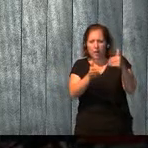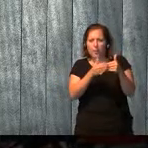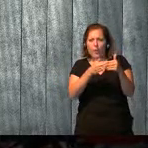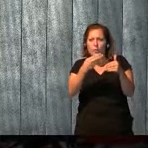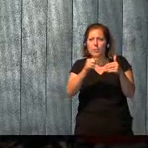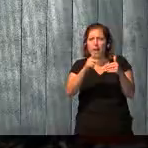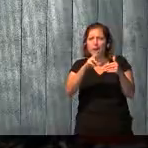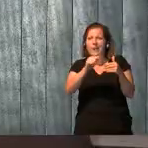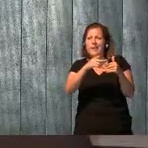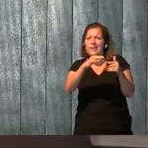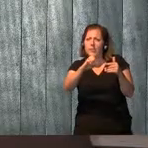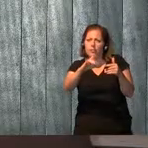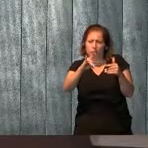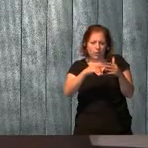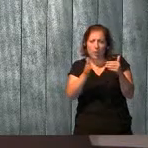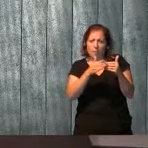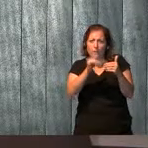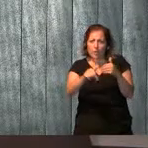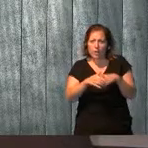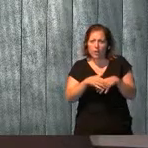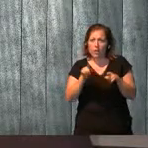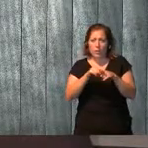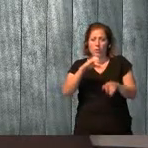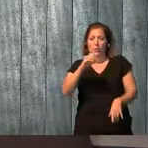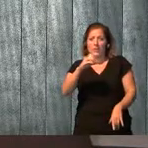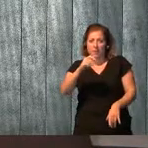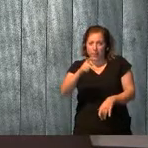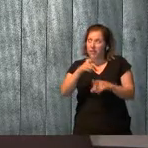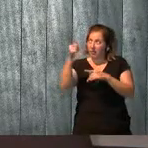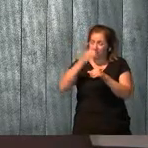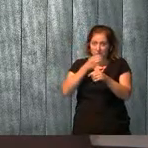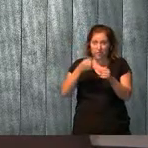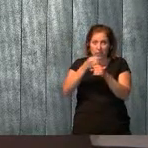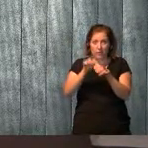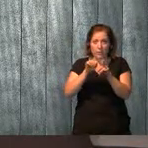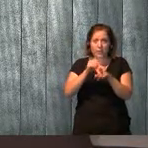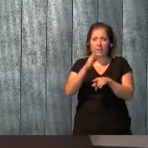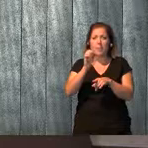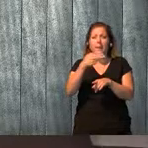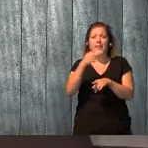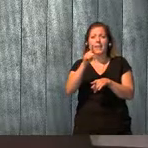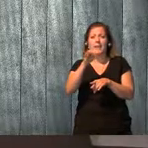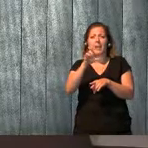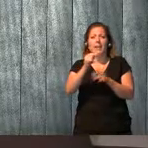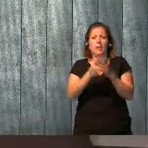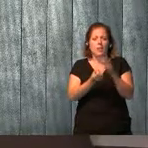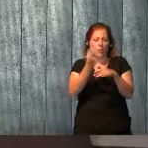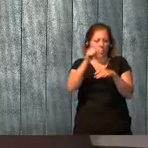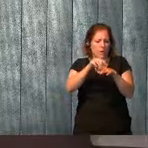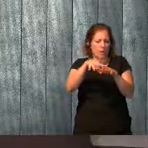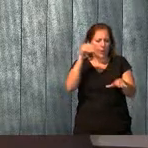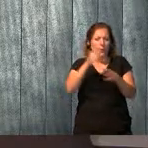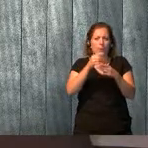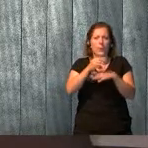Marrakech, Tamansourt, l'OCP qui s'essaye à cela également, à Ben Guerir, l'un des lieux où il y a des gisements